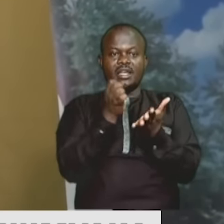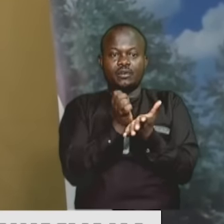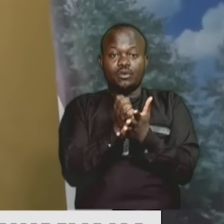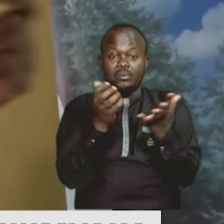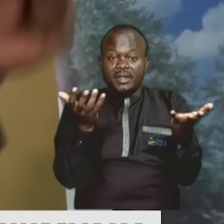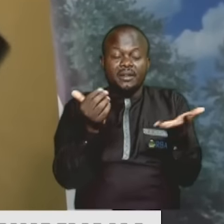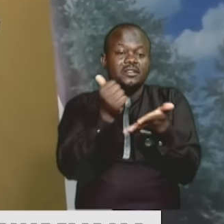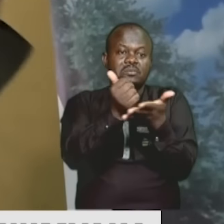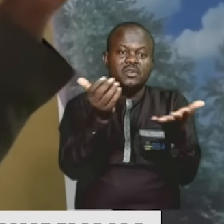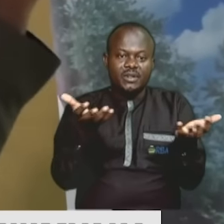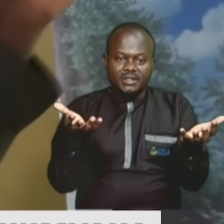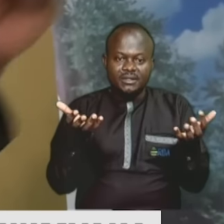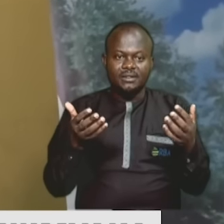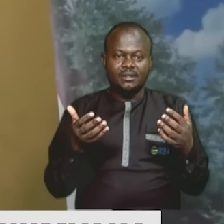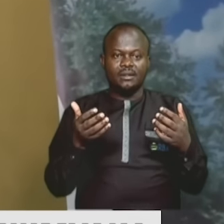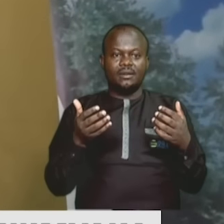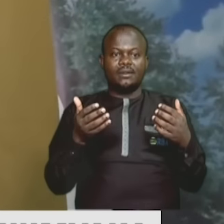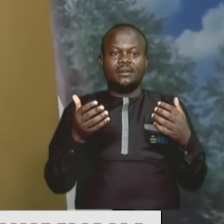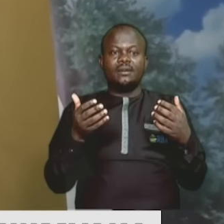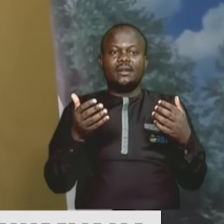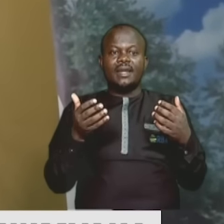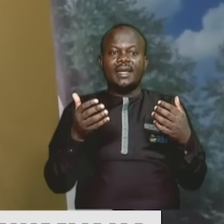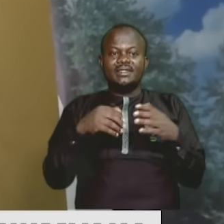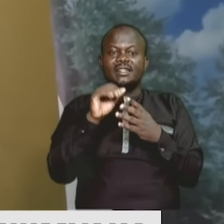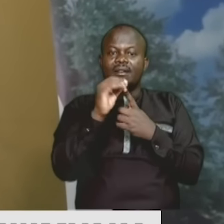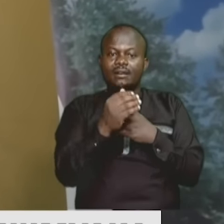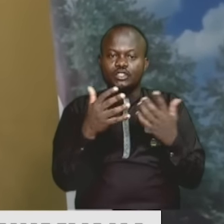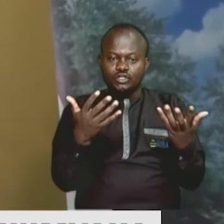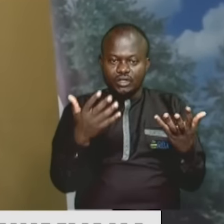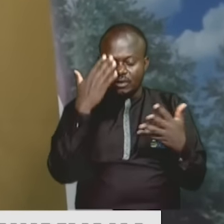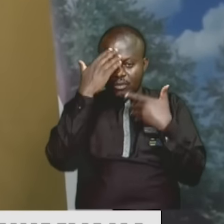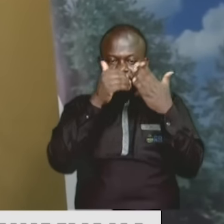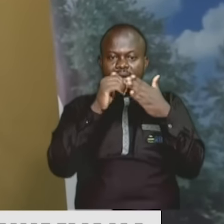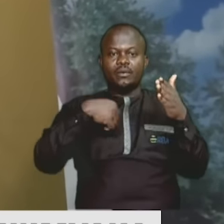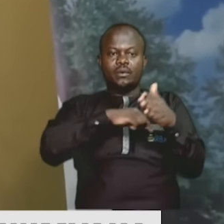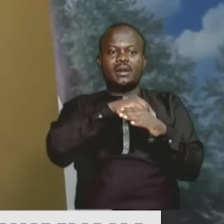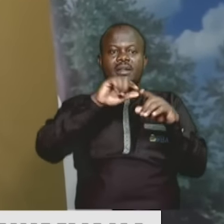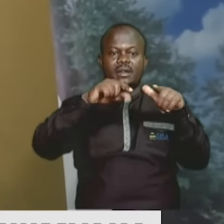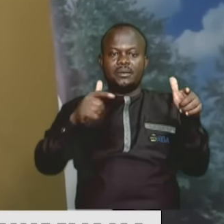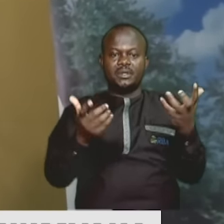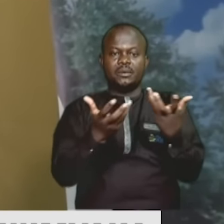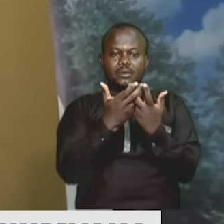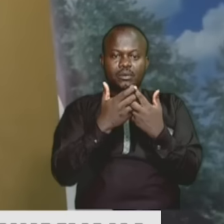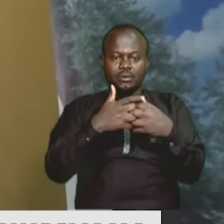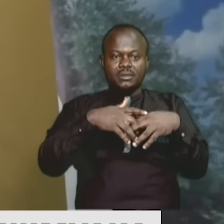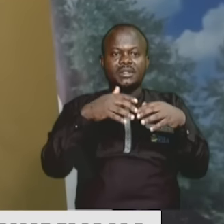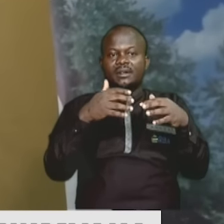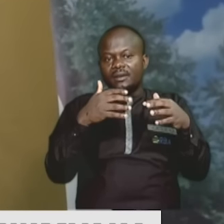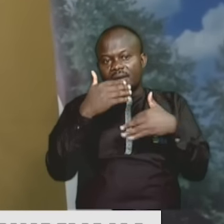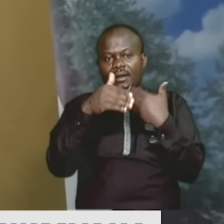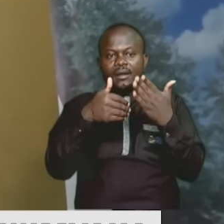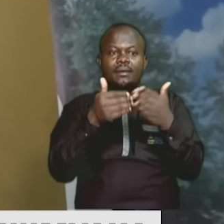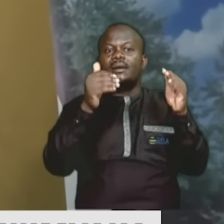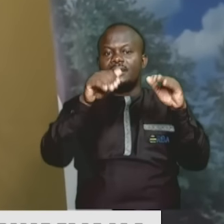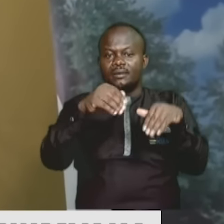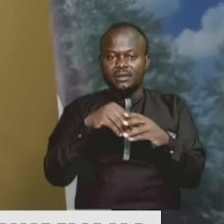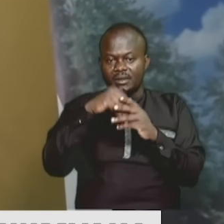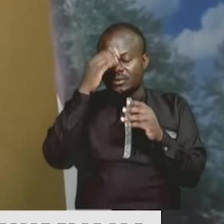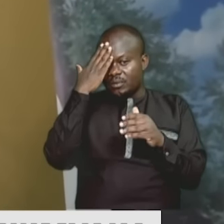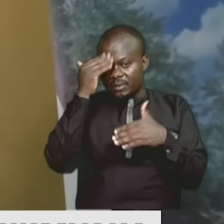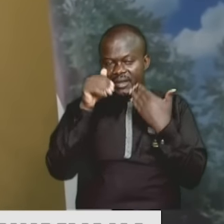kimumara iki ecological cyangwa se na culture kuko hari n'ibiti bijyana n'imico y'abaturage umuturage akaba yagiteramo uko akakirandura